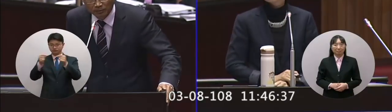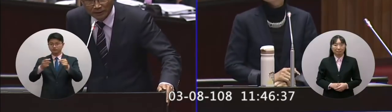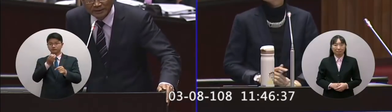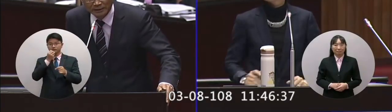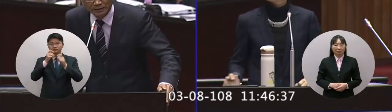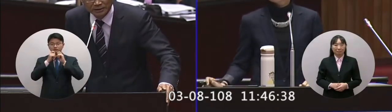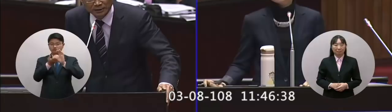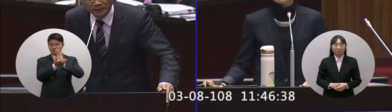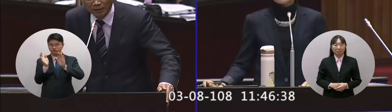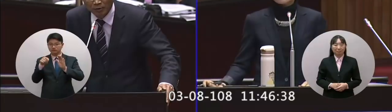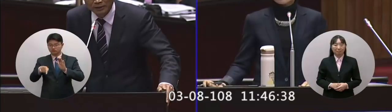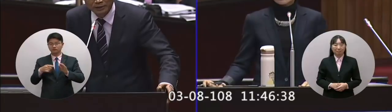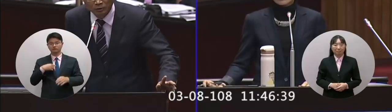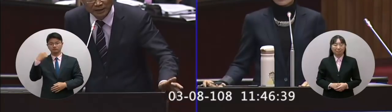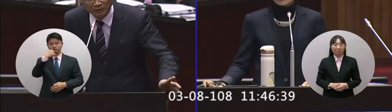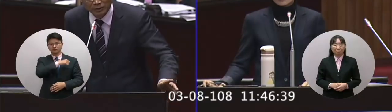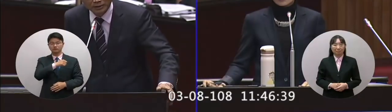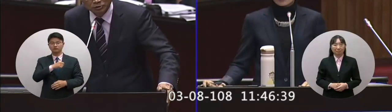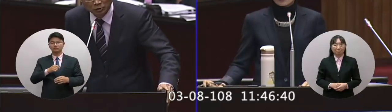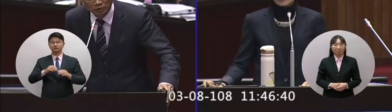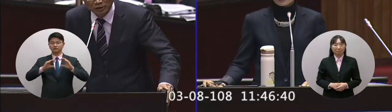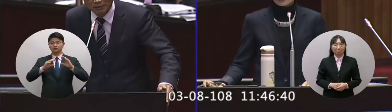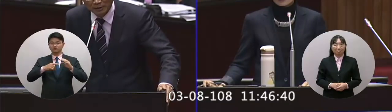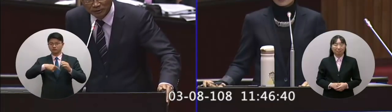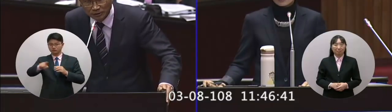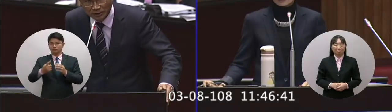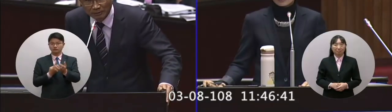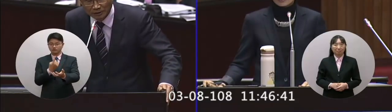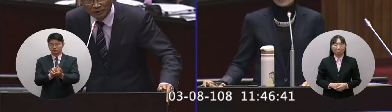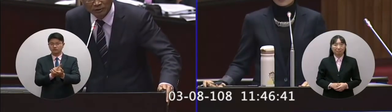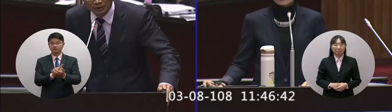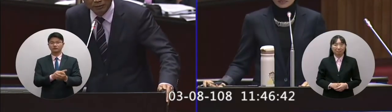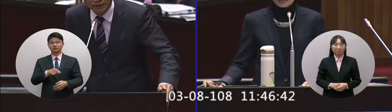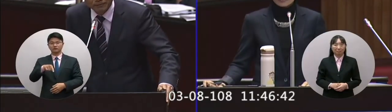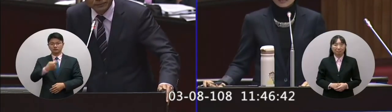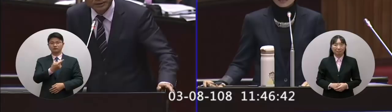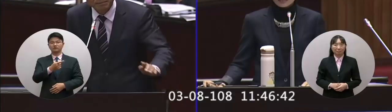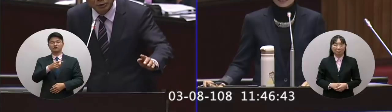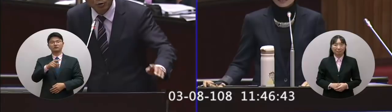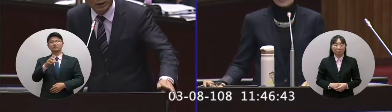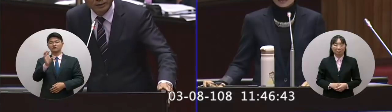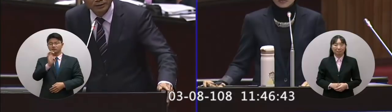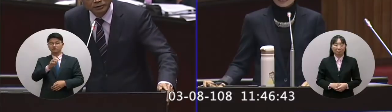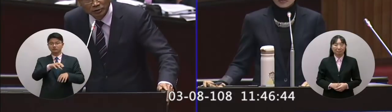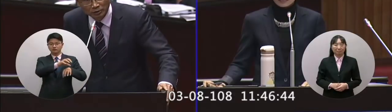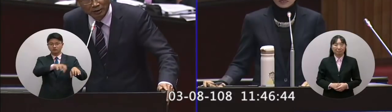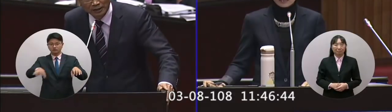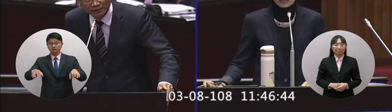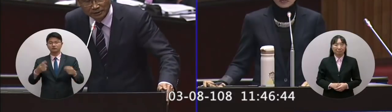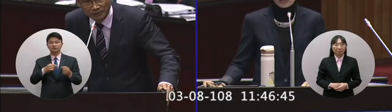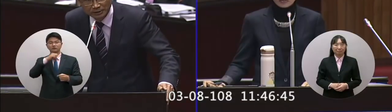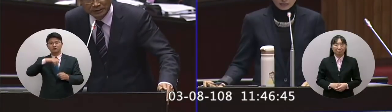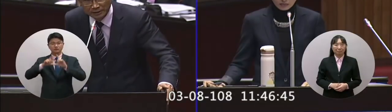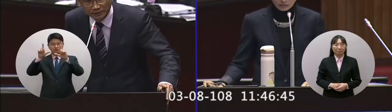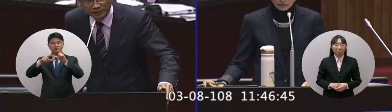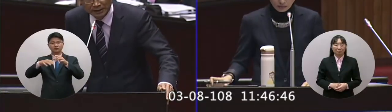展，我们这样的整个台湾的国家队总共有146个摊位，像屏东馆就有高